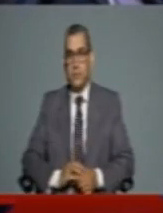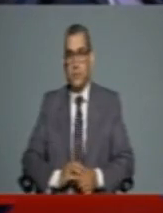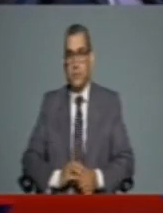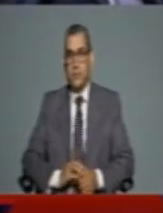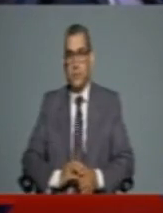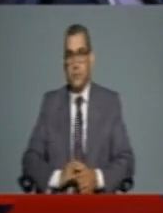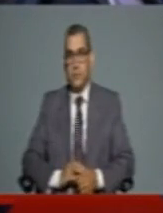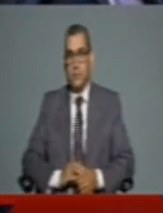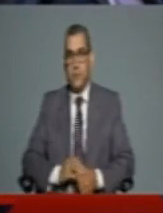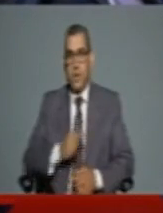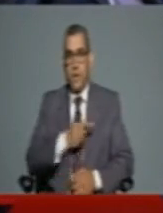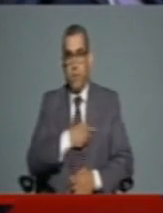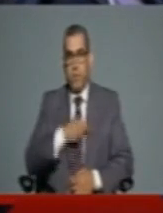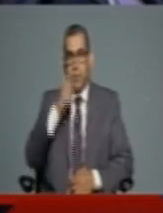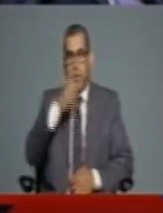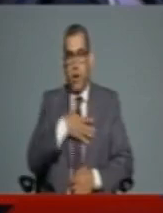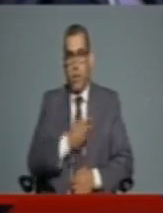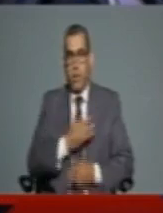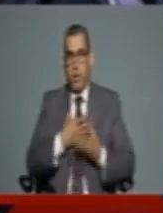بسم الله الرحمن الرحيم.